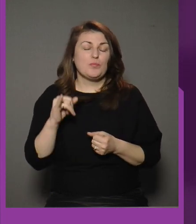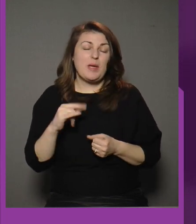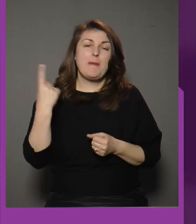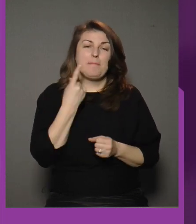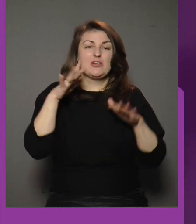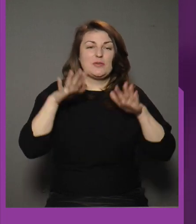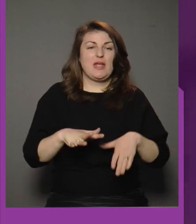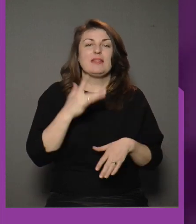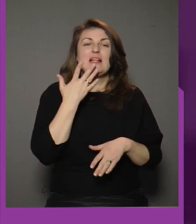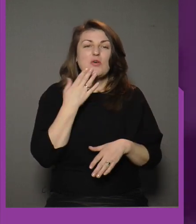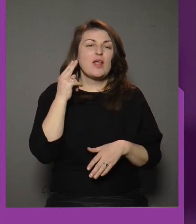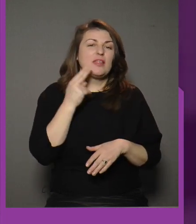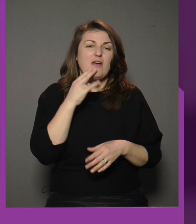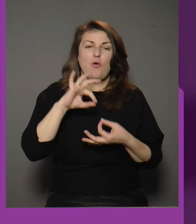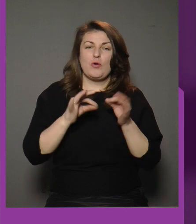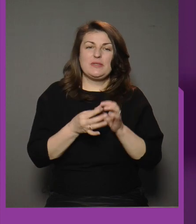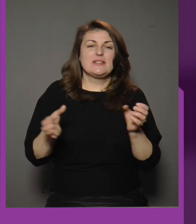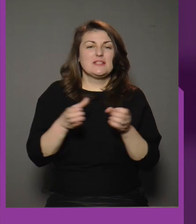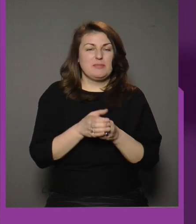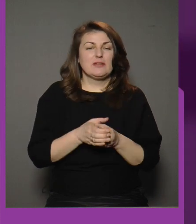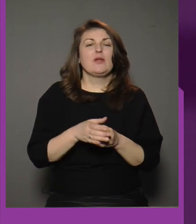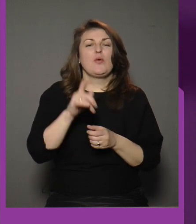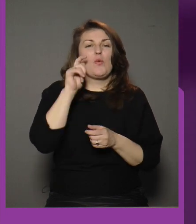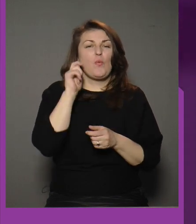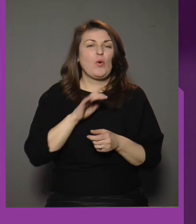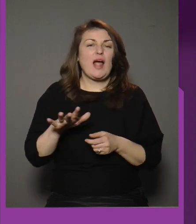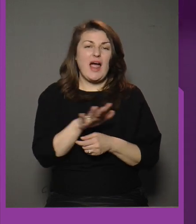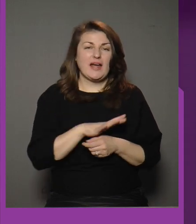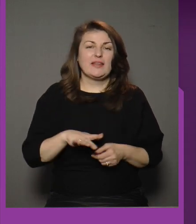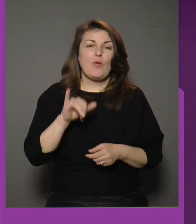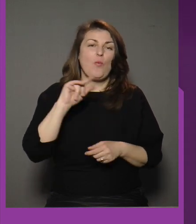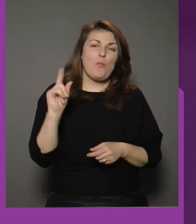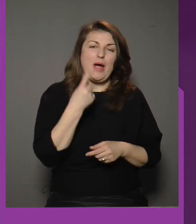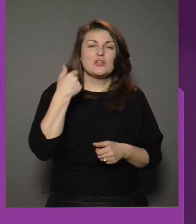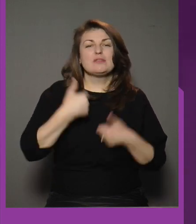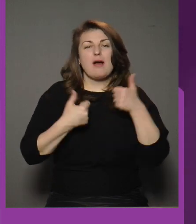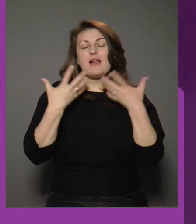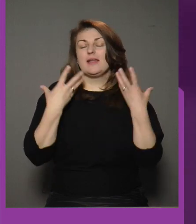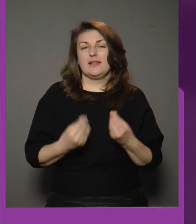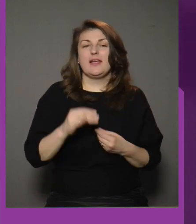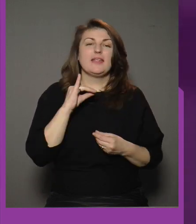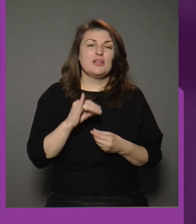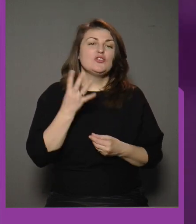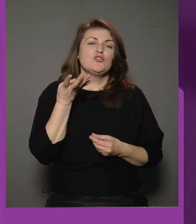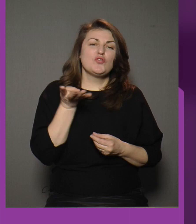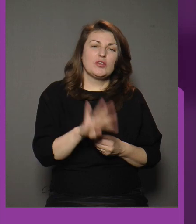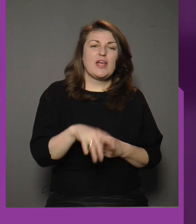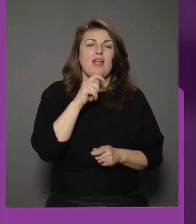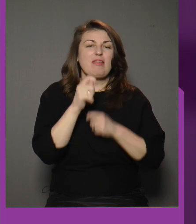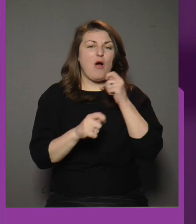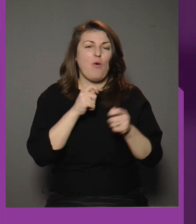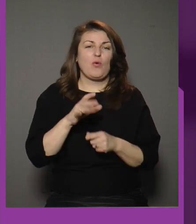місце національної дефлімпійської збірної команди України у перший змагальний день. І 4 нагороди